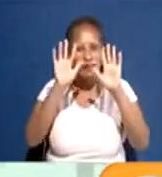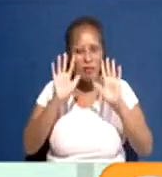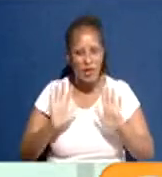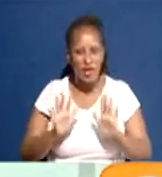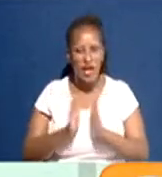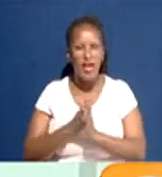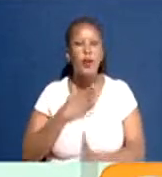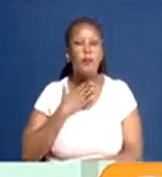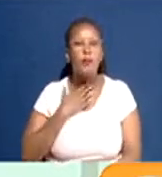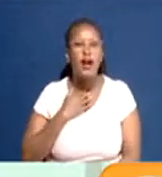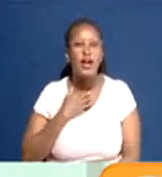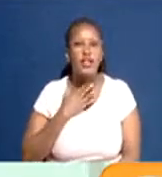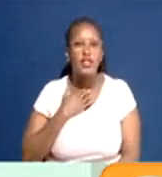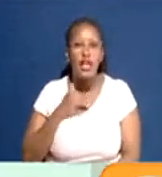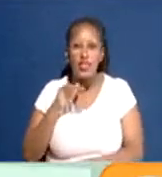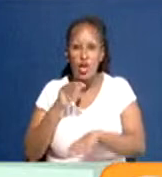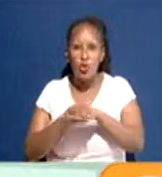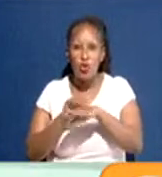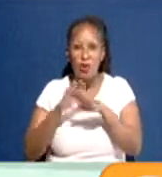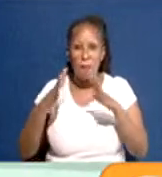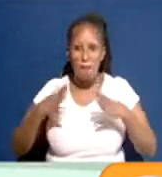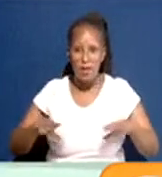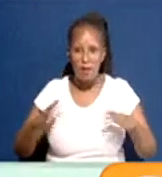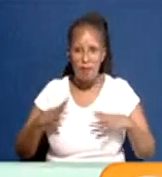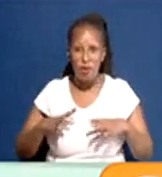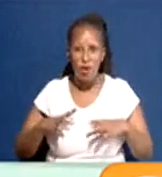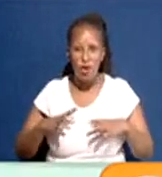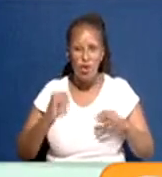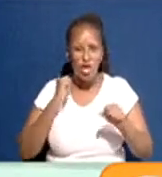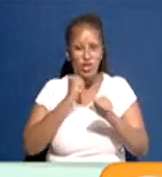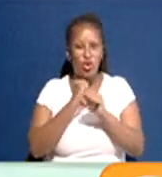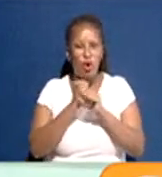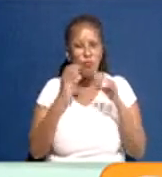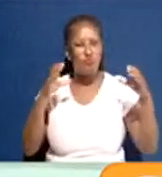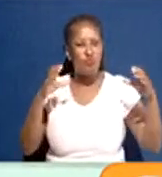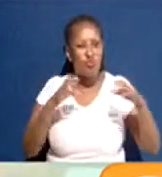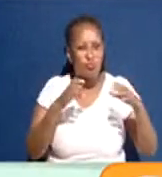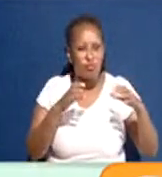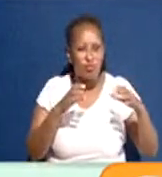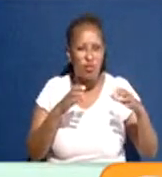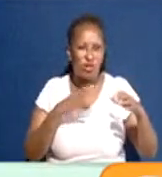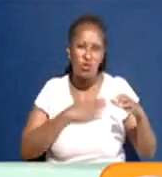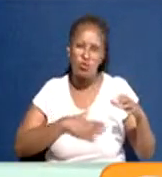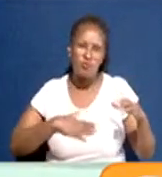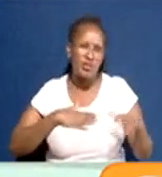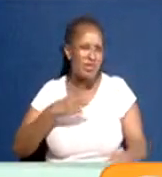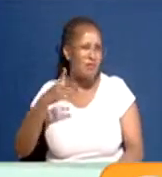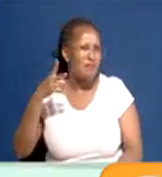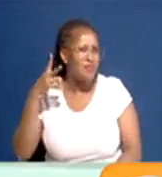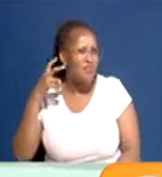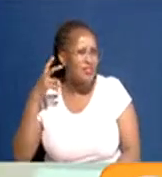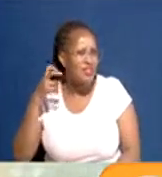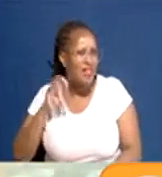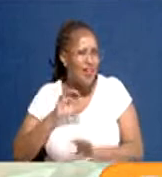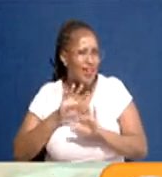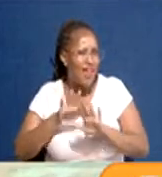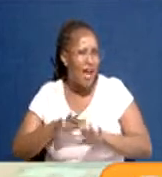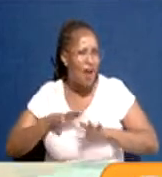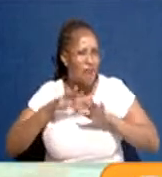want the good people of the labor movement who are here to listen to me very carefully. I